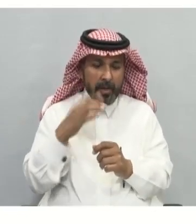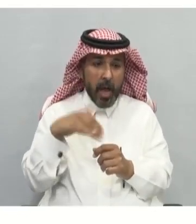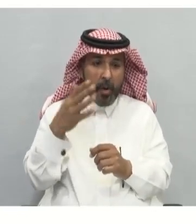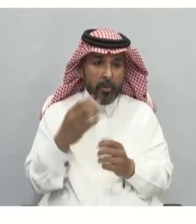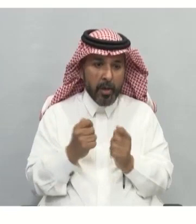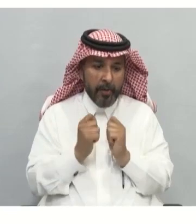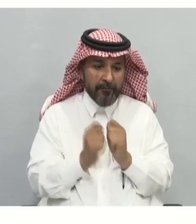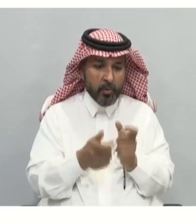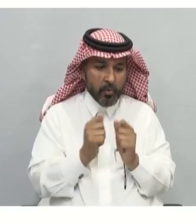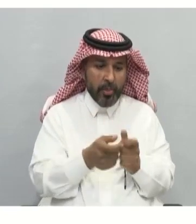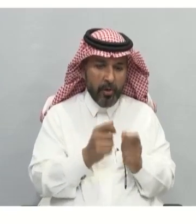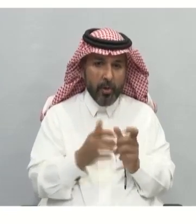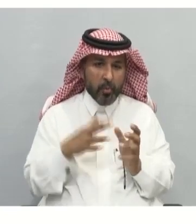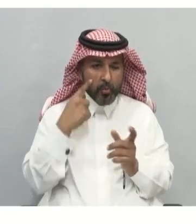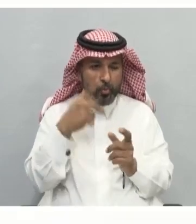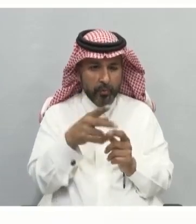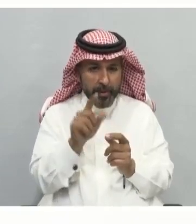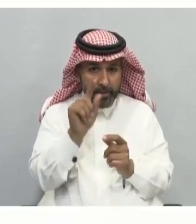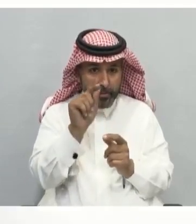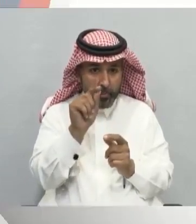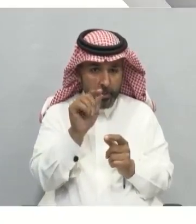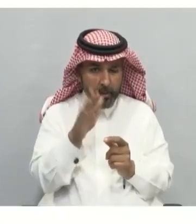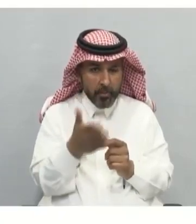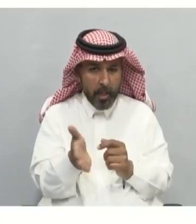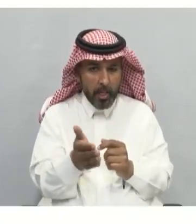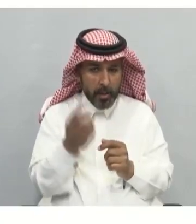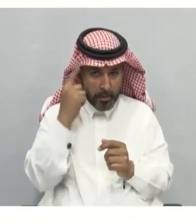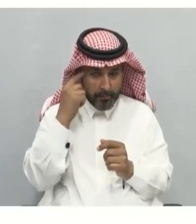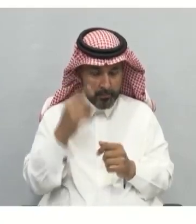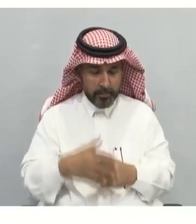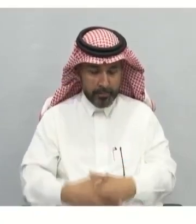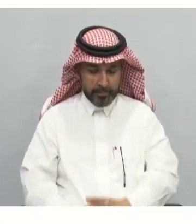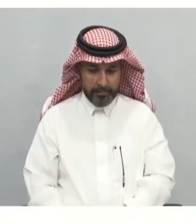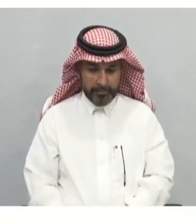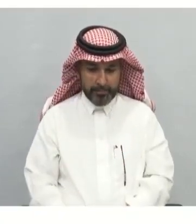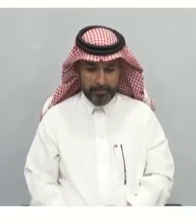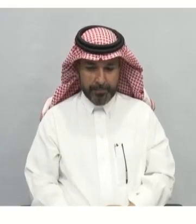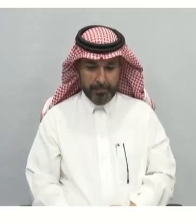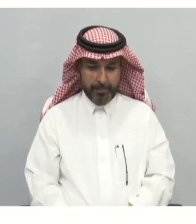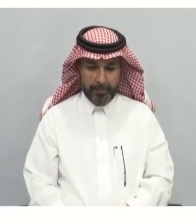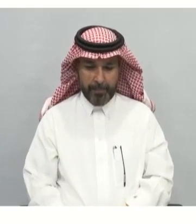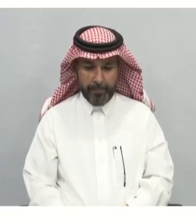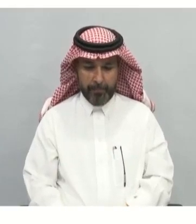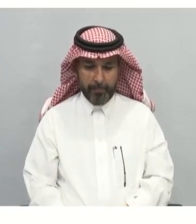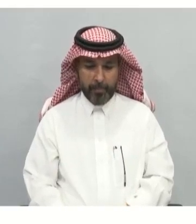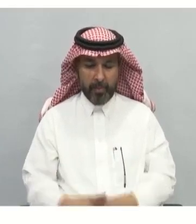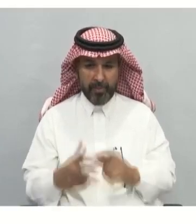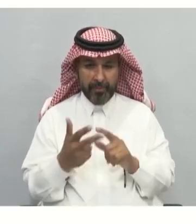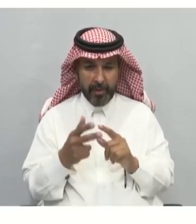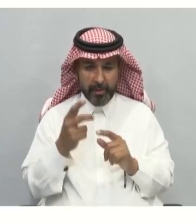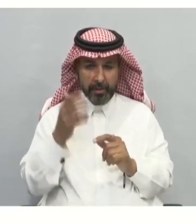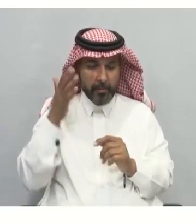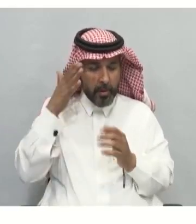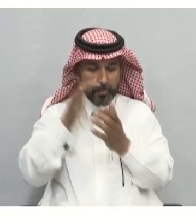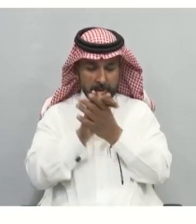يهبها الله جل وعلا لعباده ثانيا شبه النبي صلى الله